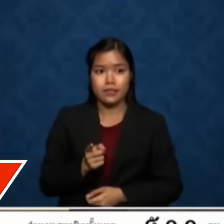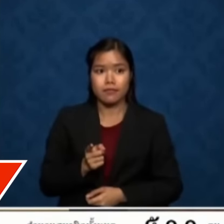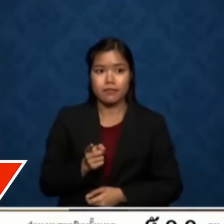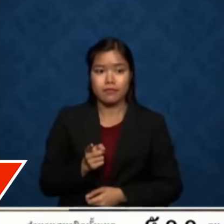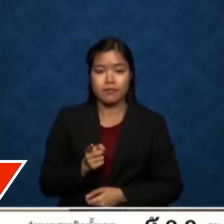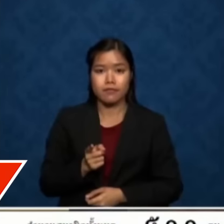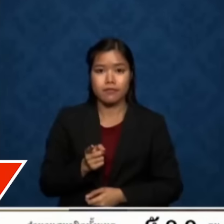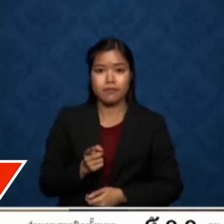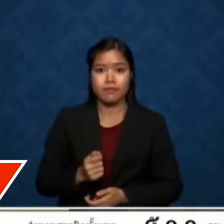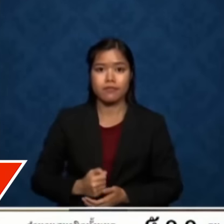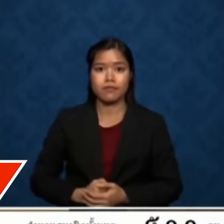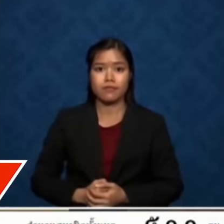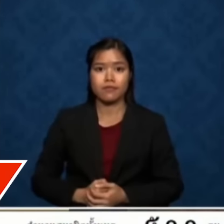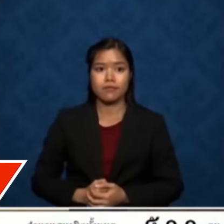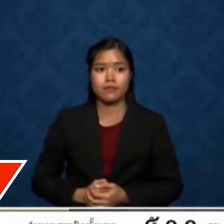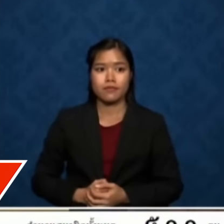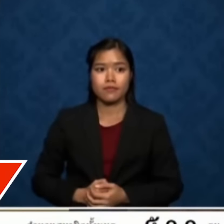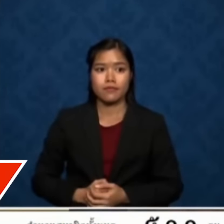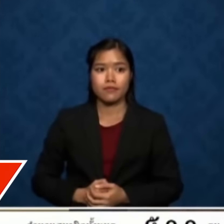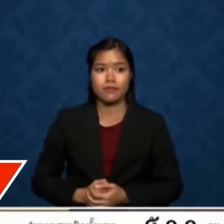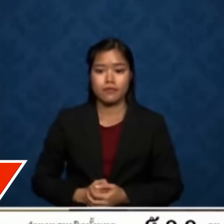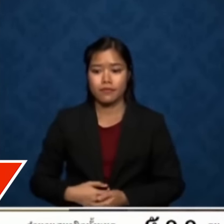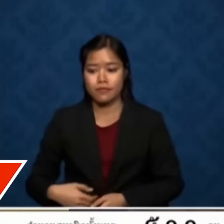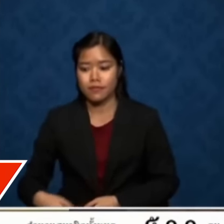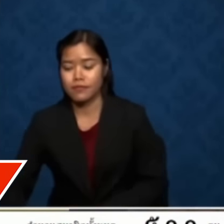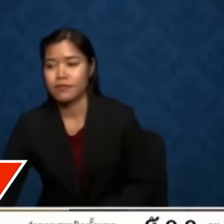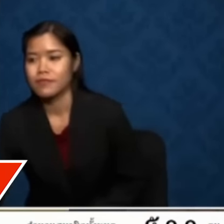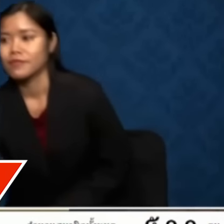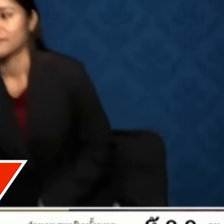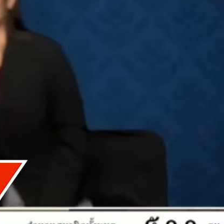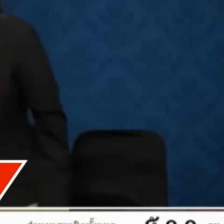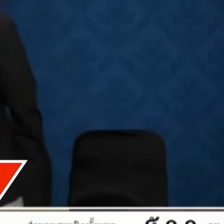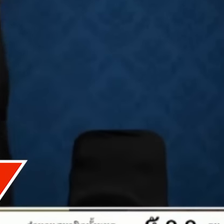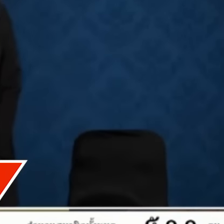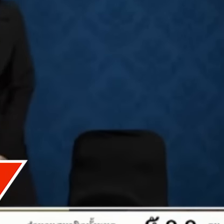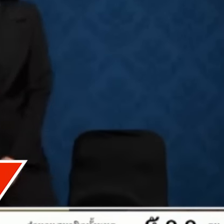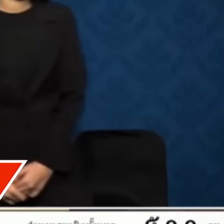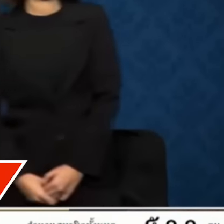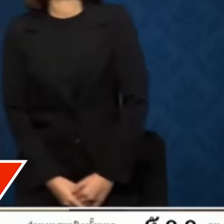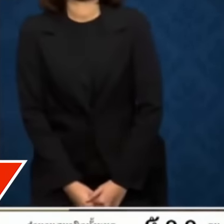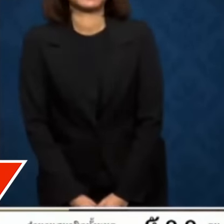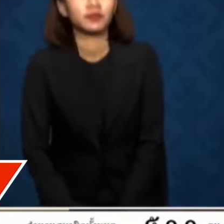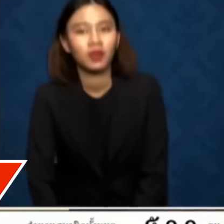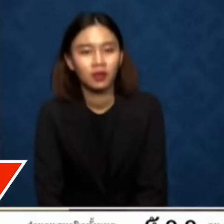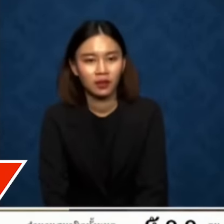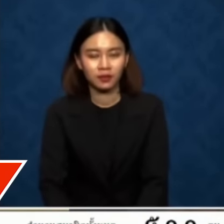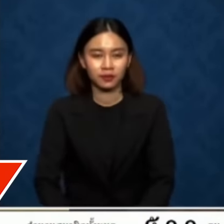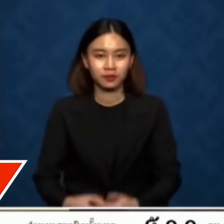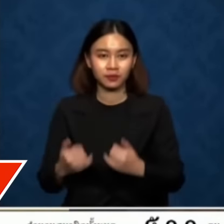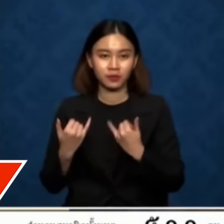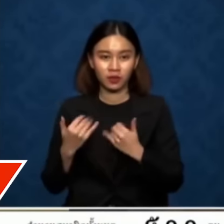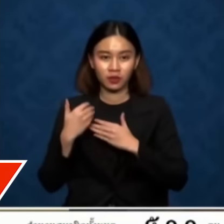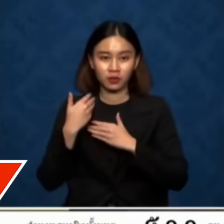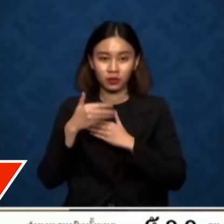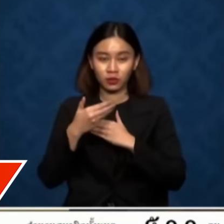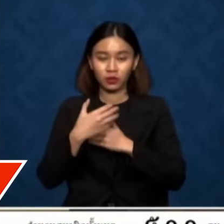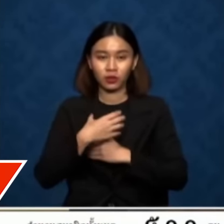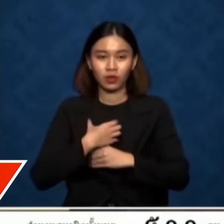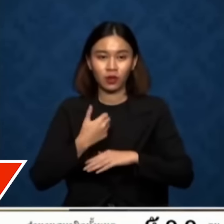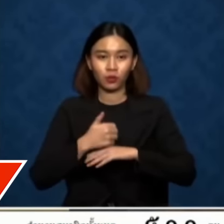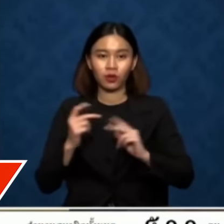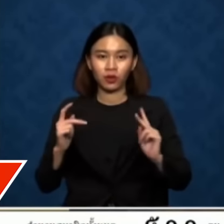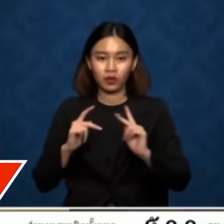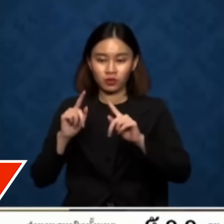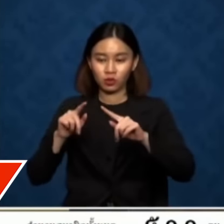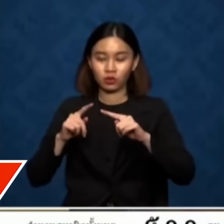คือผมต้องการแค่ว่าหลังจากนี้เนี่ยนะครับอยากให้ท่านรัฐมนตรีเนี่ยต